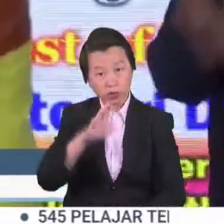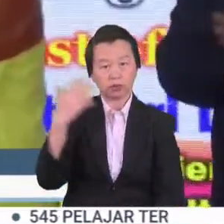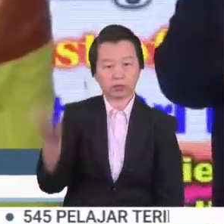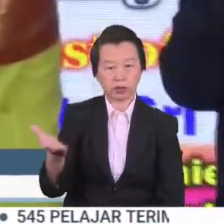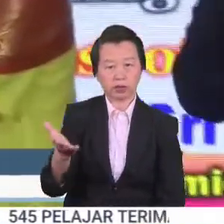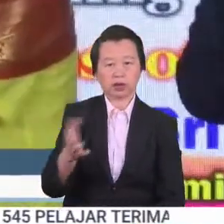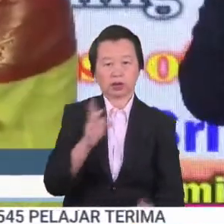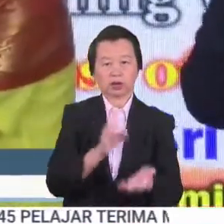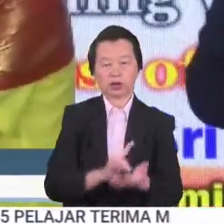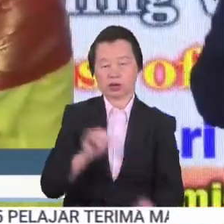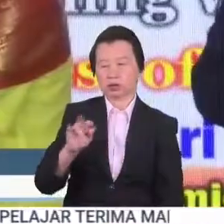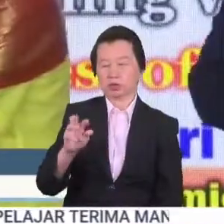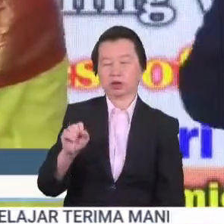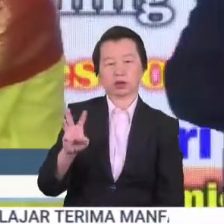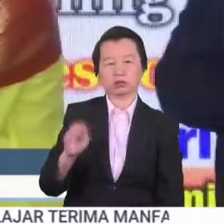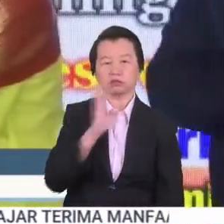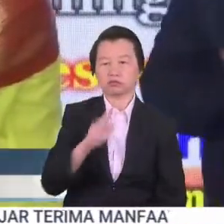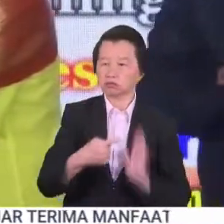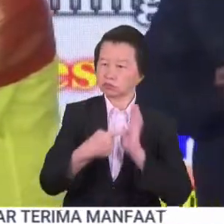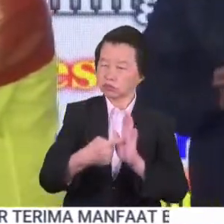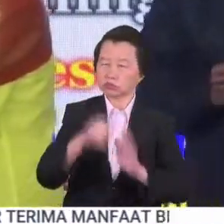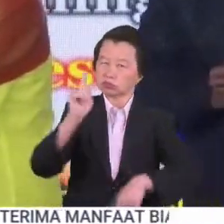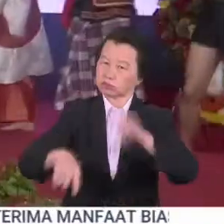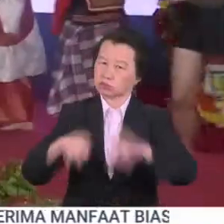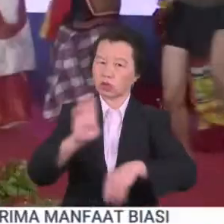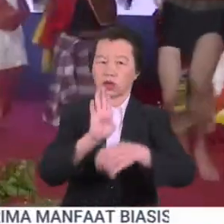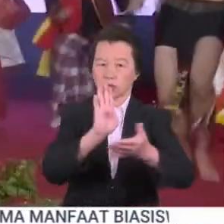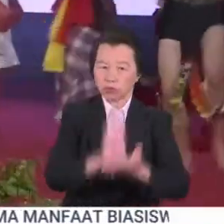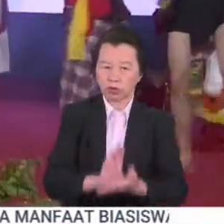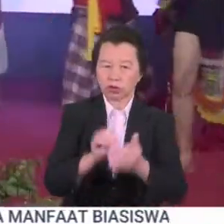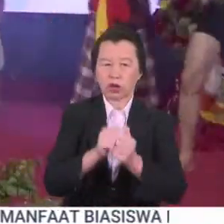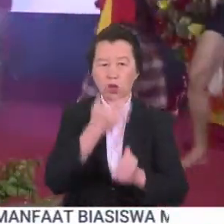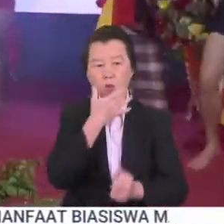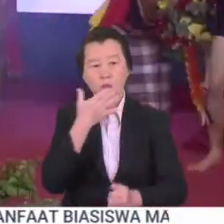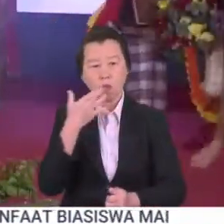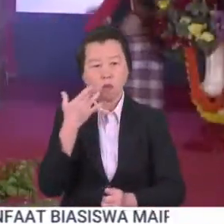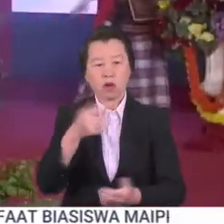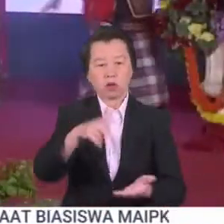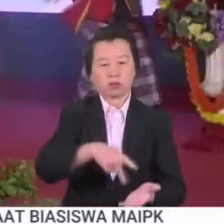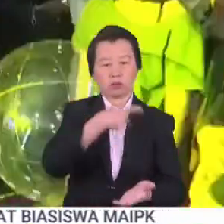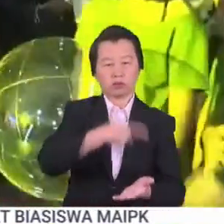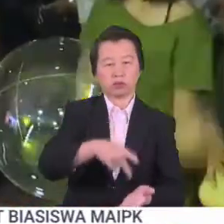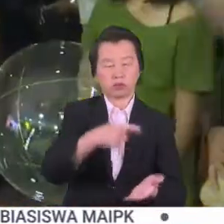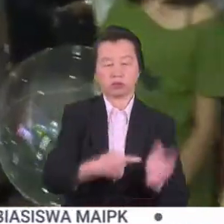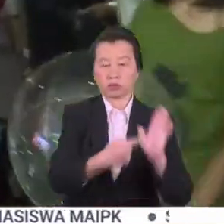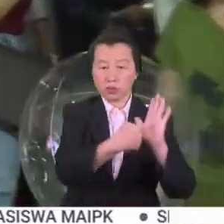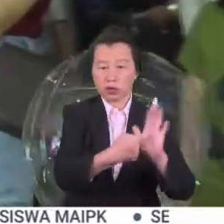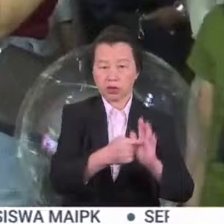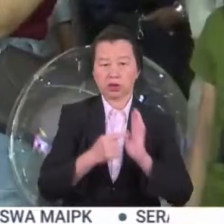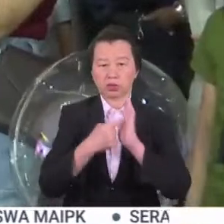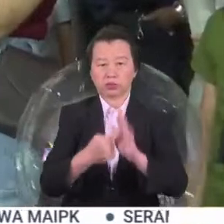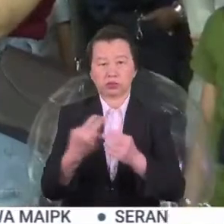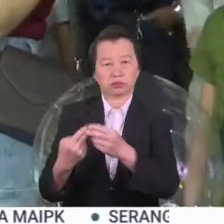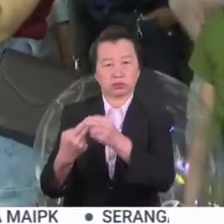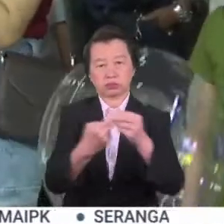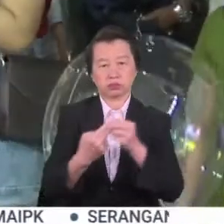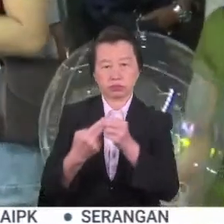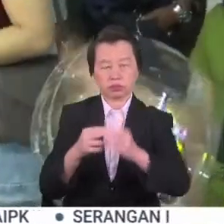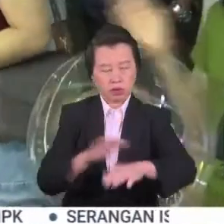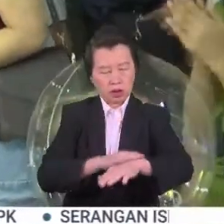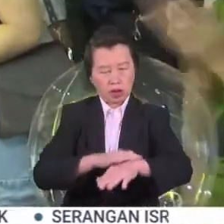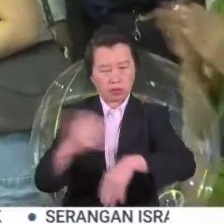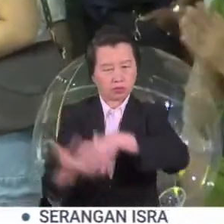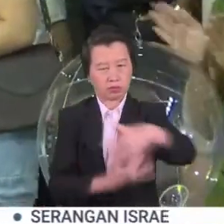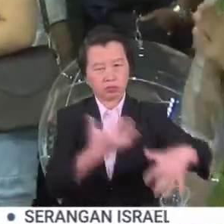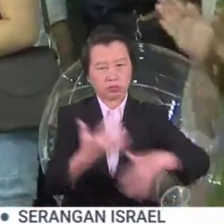Dr SIM festival ini melambangkan kepelbagaian budaya di Sarawak dengan warna-warni dan persembahan kaum Ia juga melambangkan perpaduan antara kaum